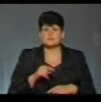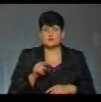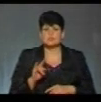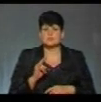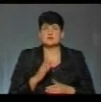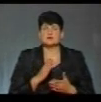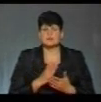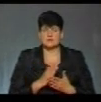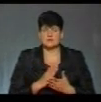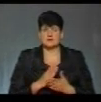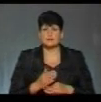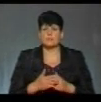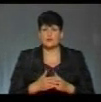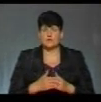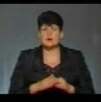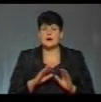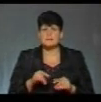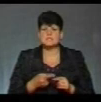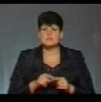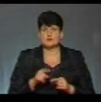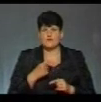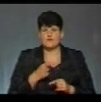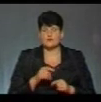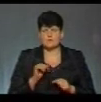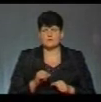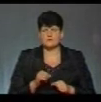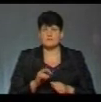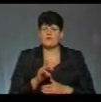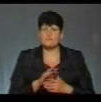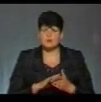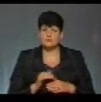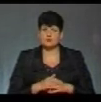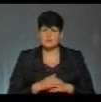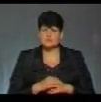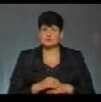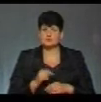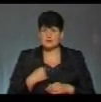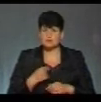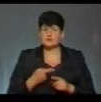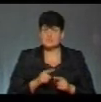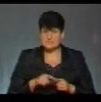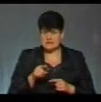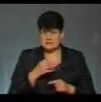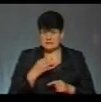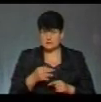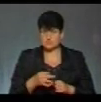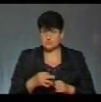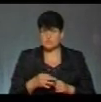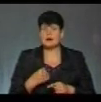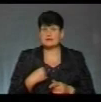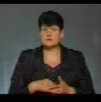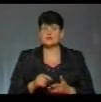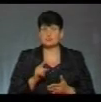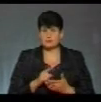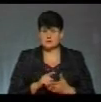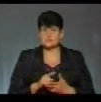є тут поруч, і лише після цього говорять, можуть сказати, вибач, будь ласка, що я зараз тобі це скажу, але я зобов'язана